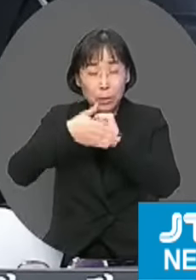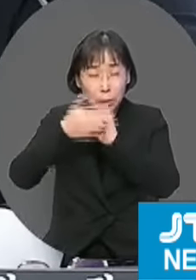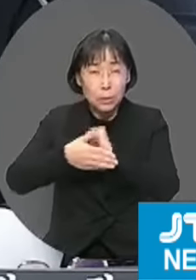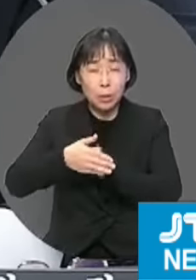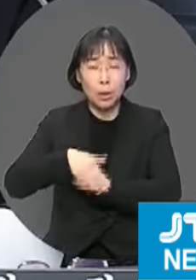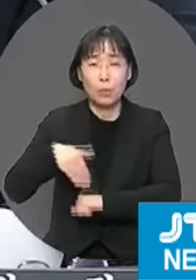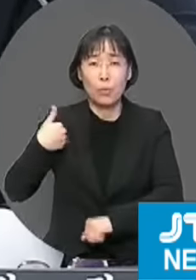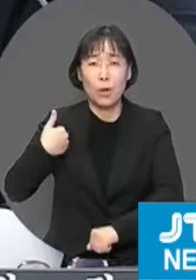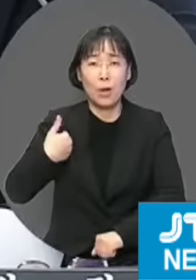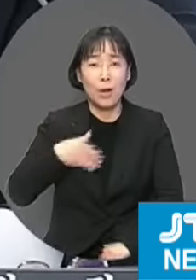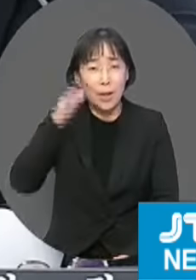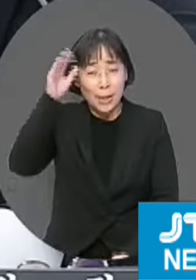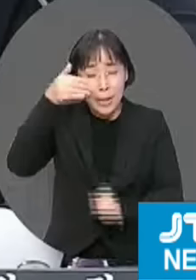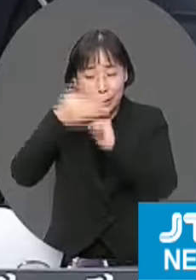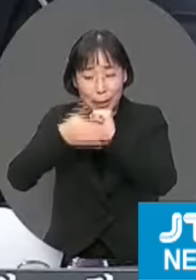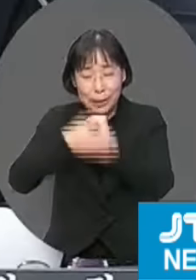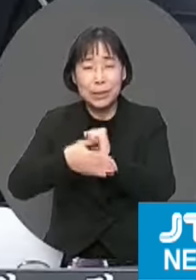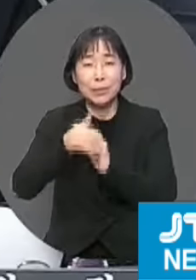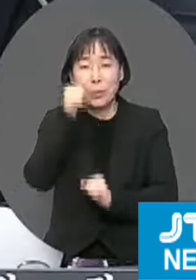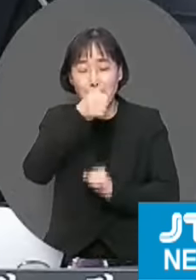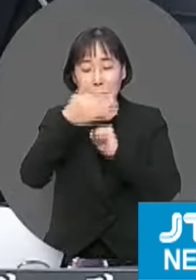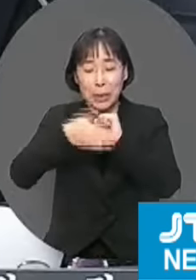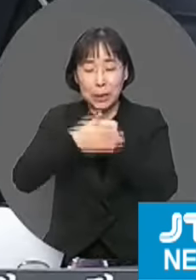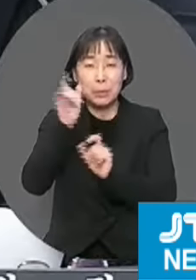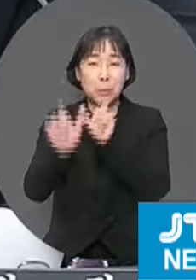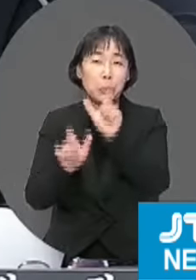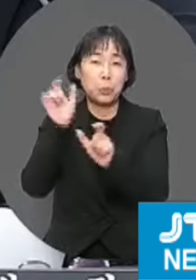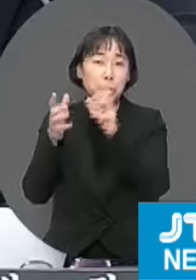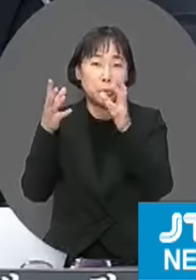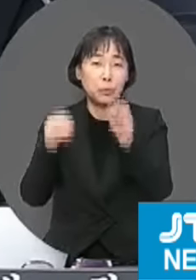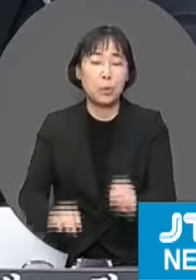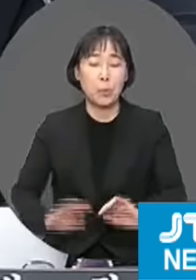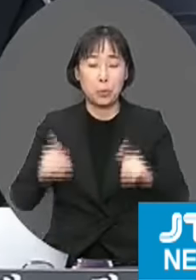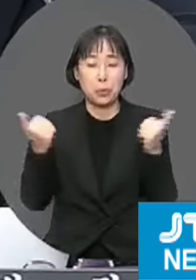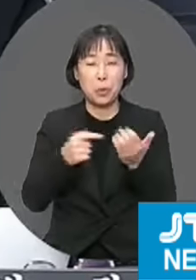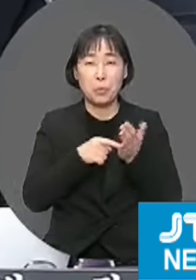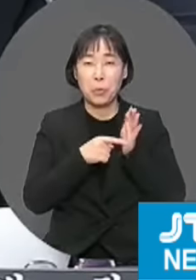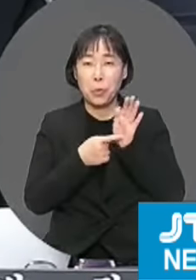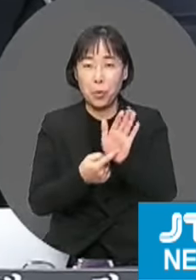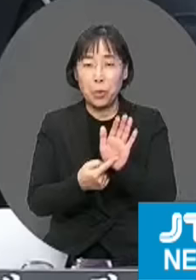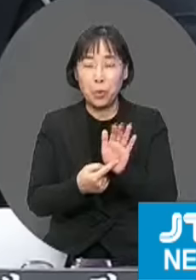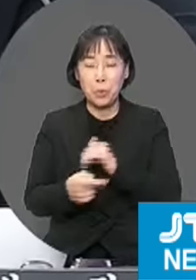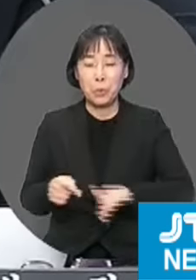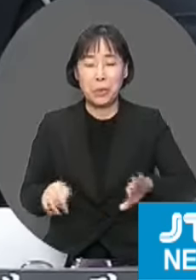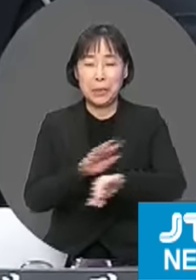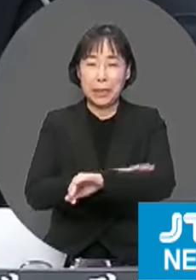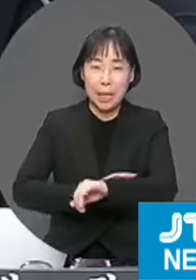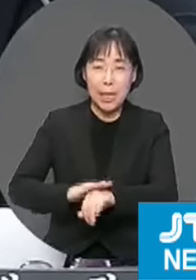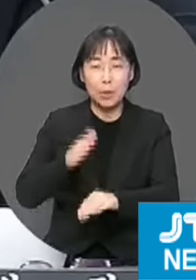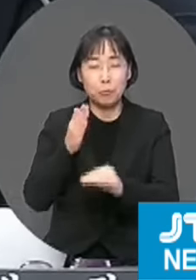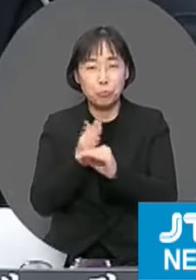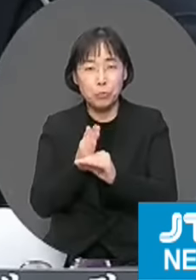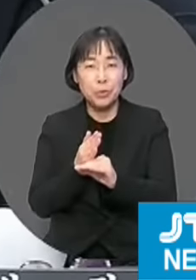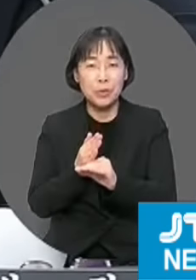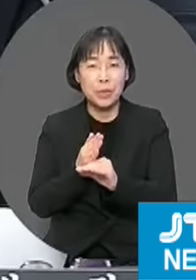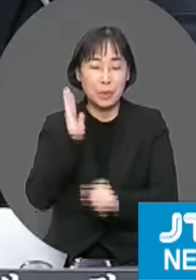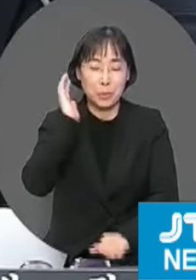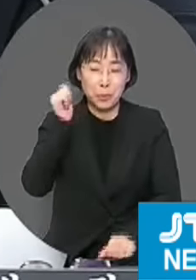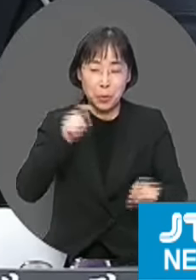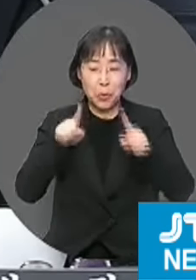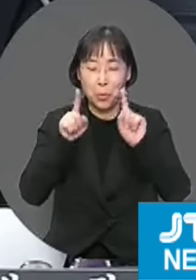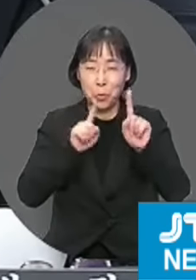뭐 강아지 사진 이런 걸로 띄워놓고 이거를 국회에 보고하면서 저희가 아카이브 사업 잘하고 있습니다. 대통령 공약 잘 이행하고